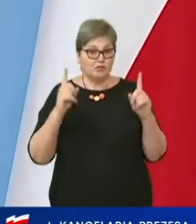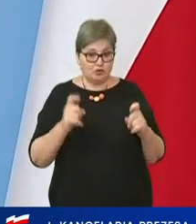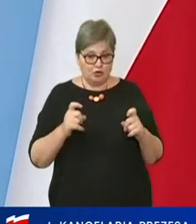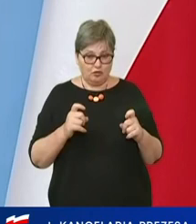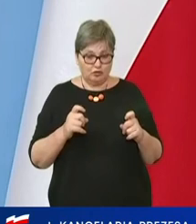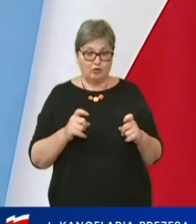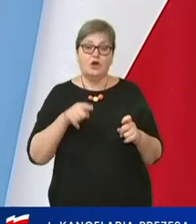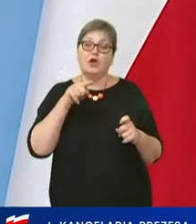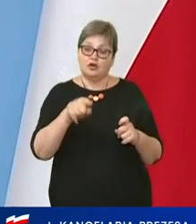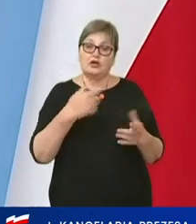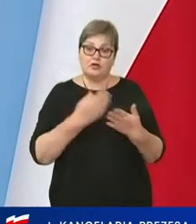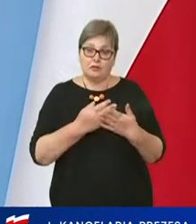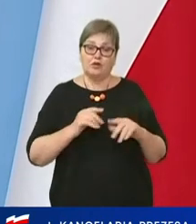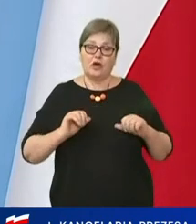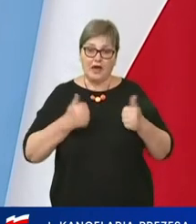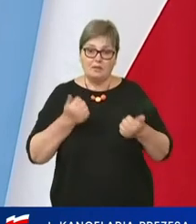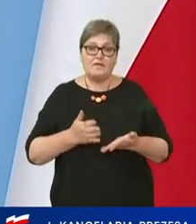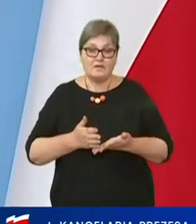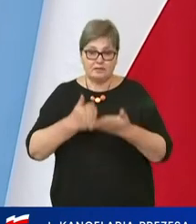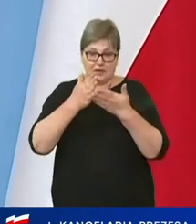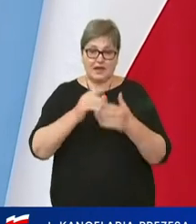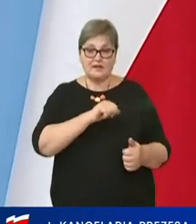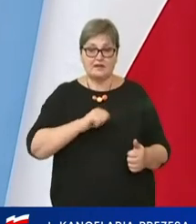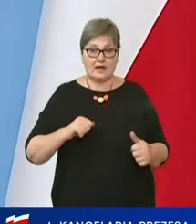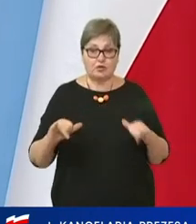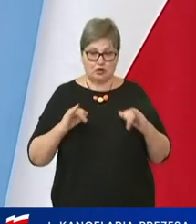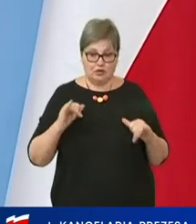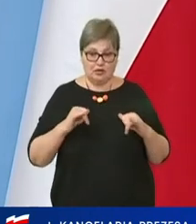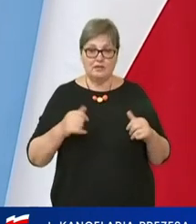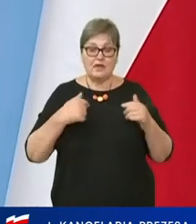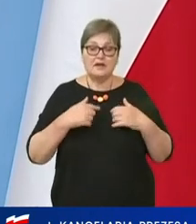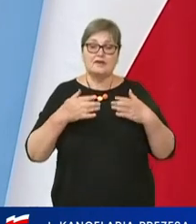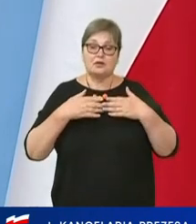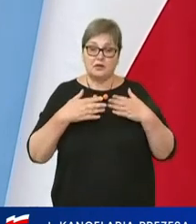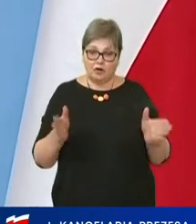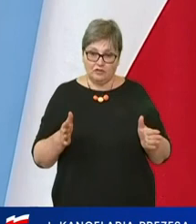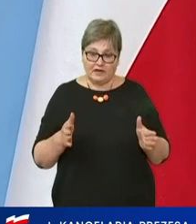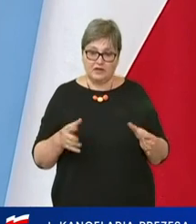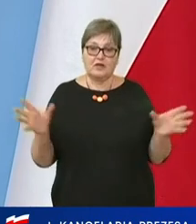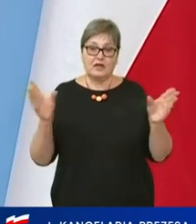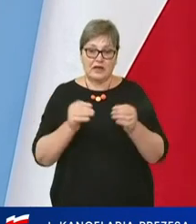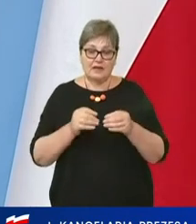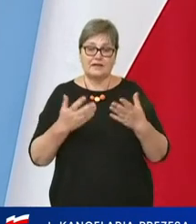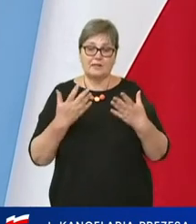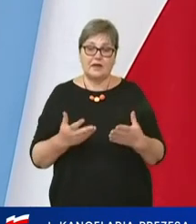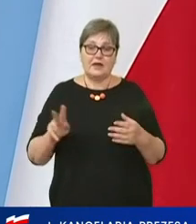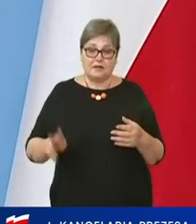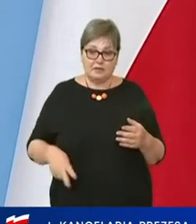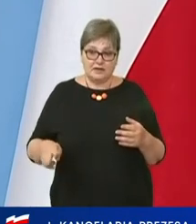są po to, aby wspierać samorządy. Jesteśmy otwarci do działania, razem z ministerstwami cały